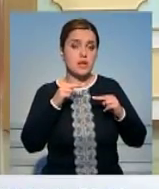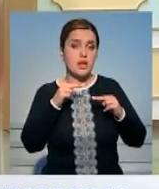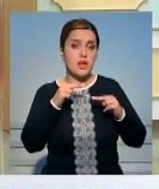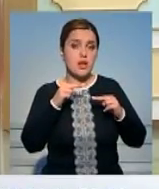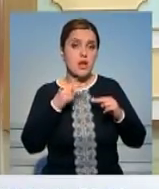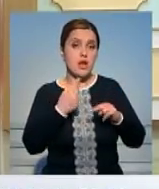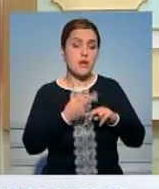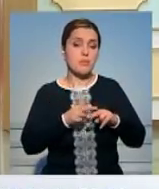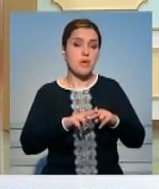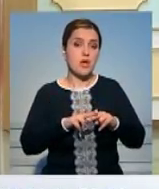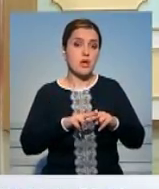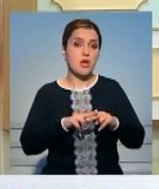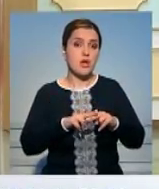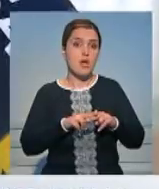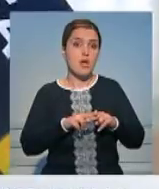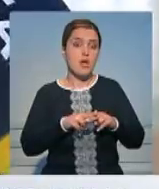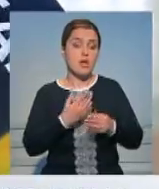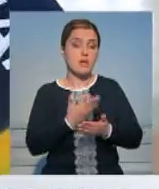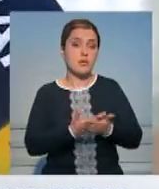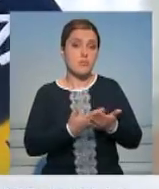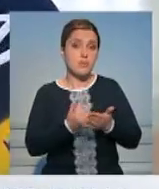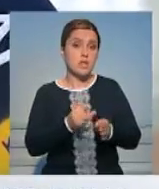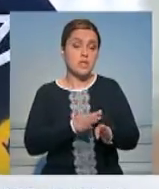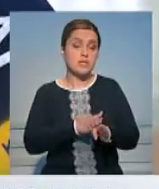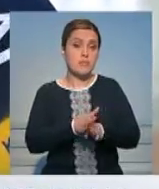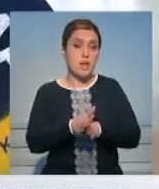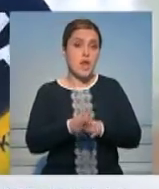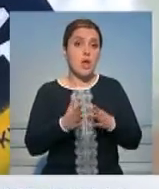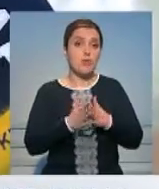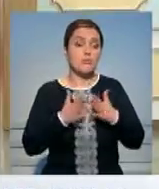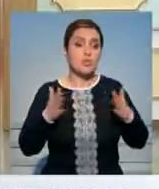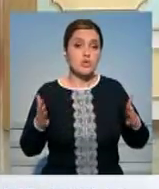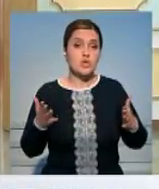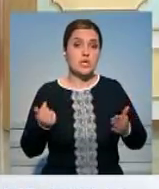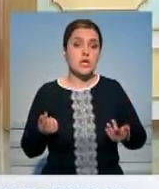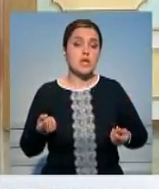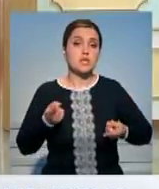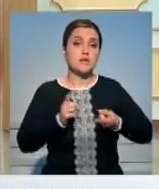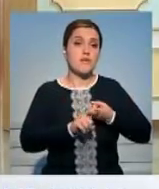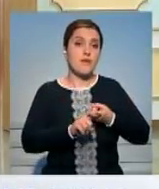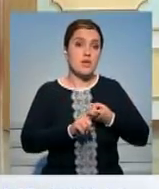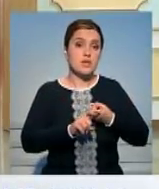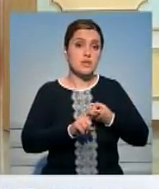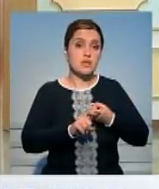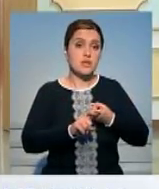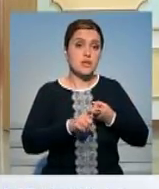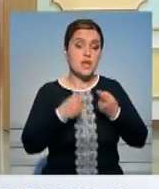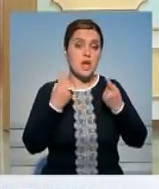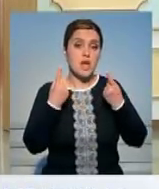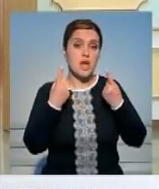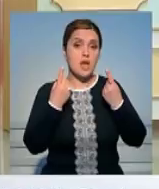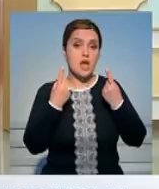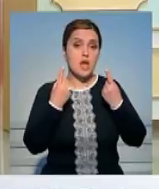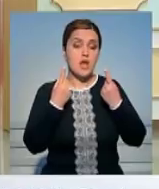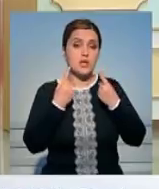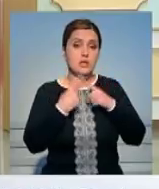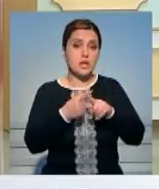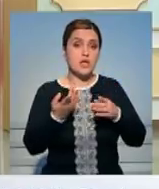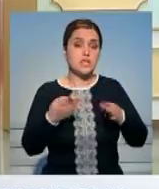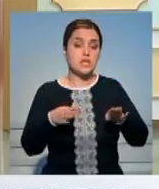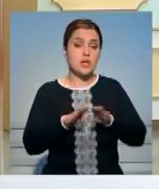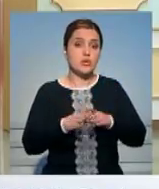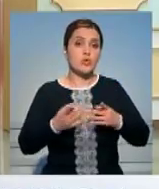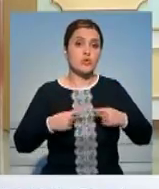рассматривать эти рекомендации и, более того, принимать их к исполнению. Большая часть, конечно, связана с инфраструктурой закрытых учреждений, в силу того,